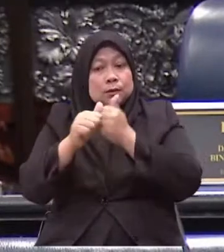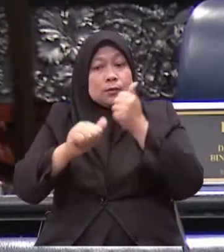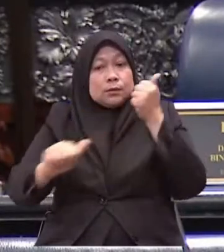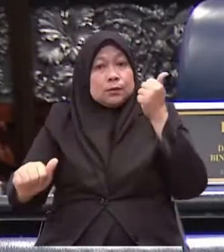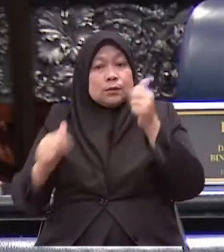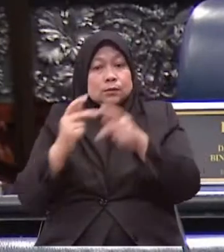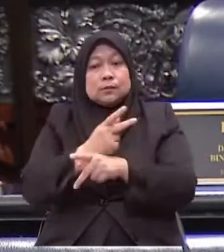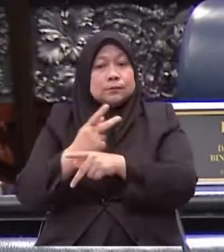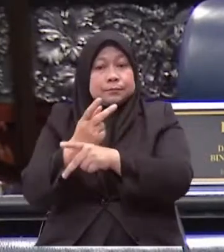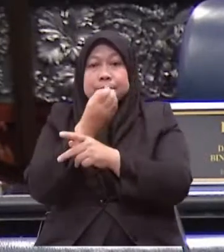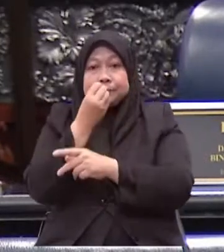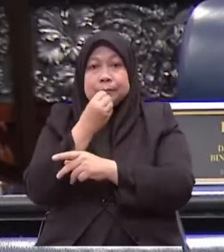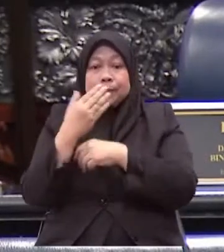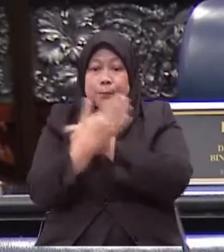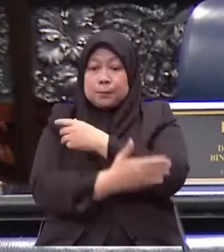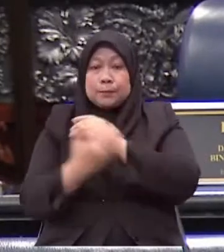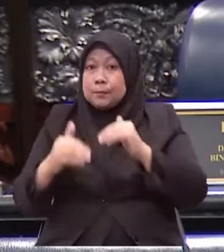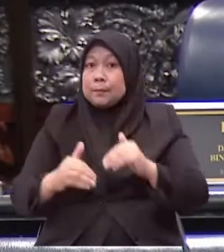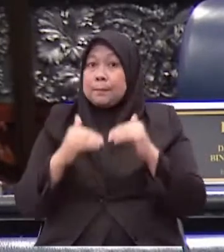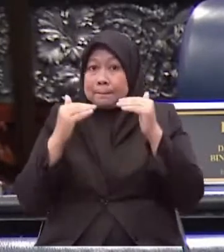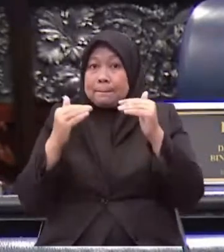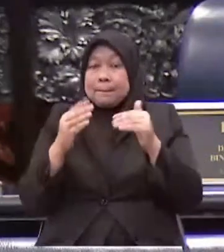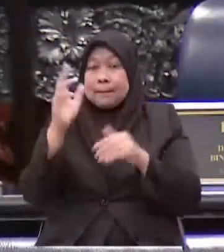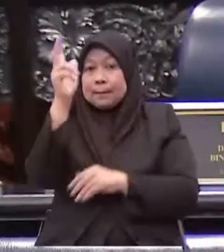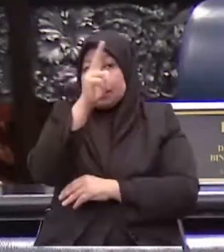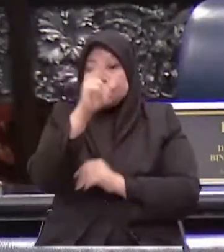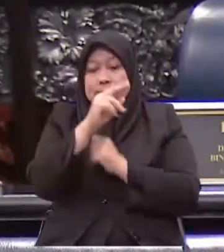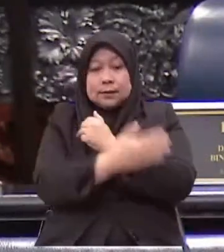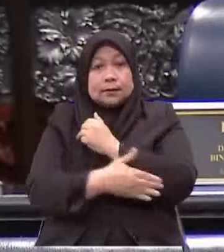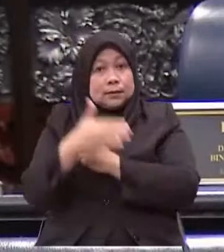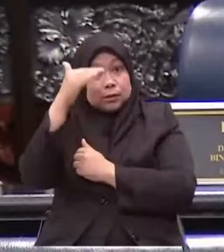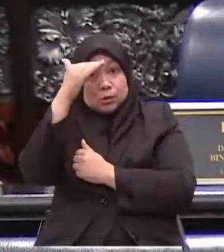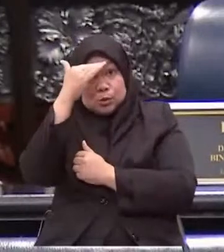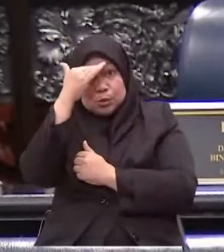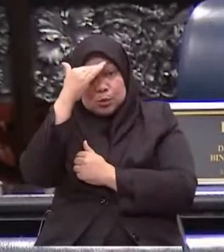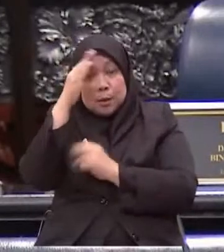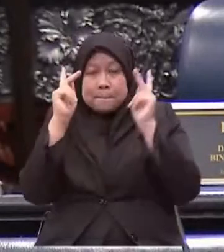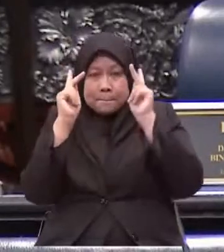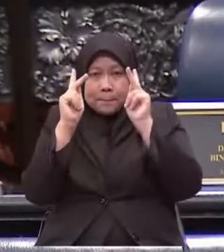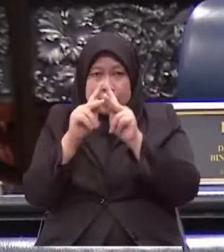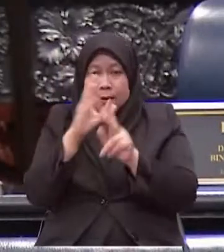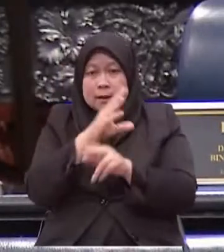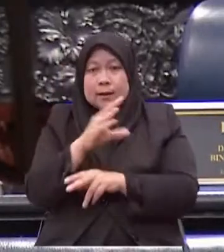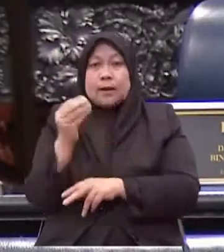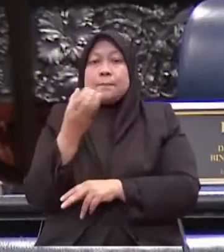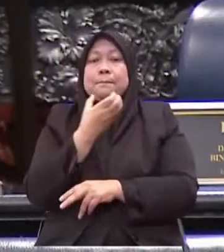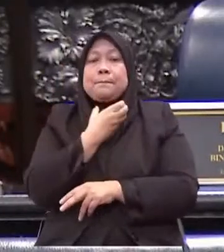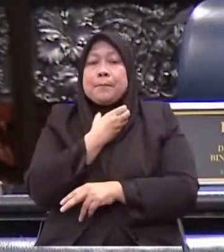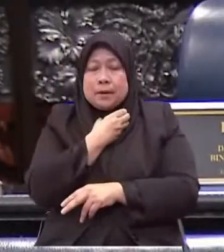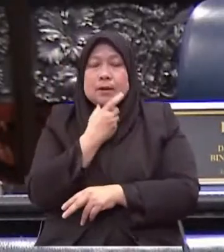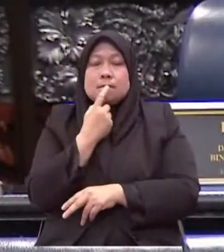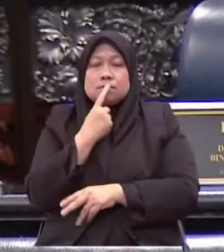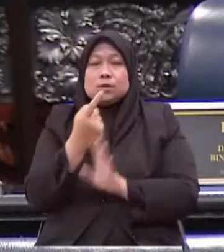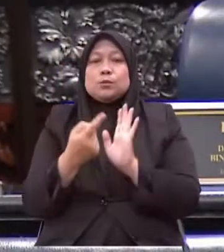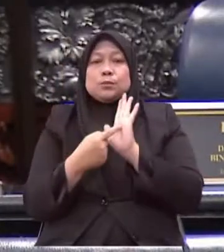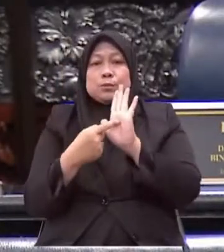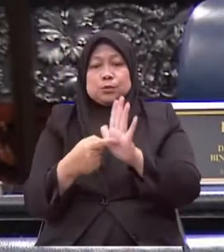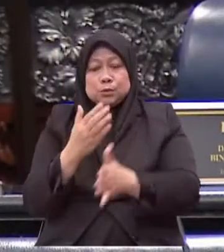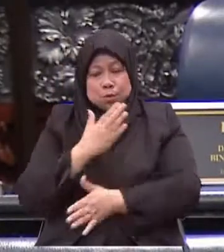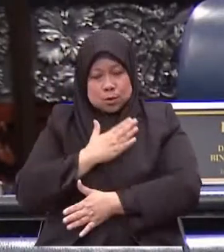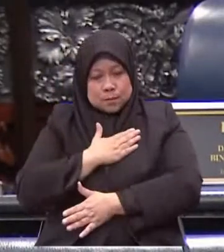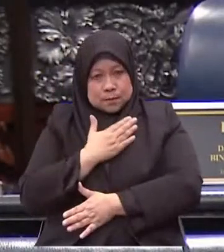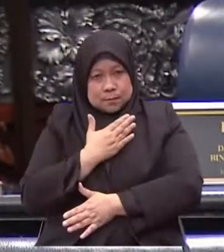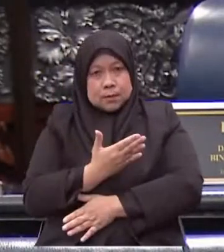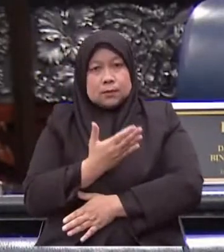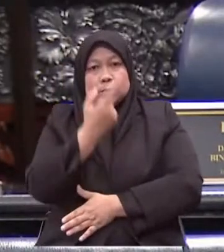security makanan peringkat Negeri oleh kerajaan Negeri Johor rahang dan Tera juga memaparkan komitmen